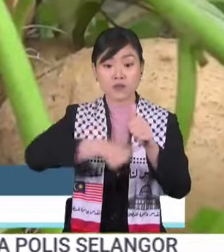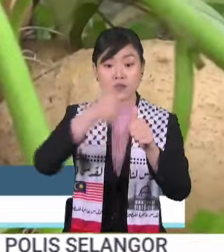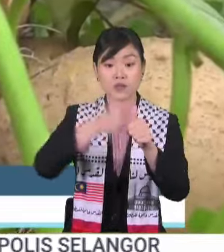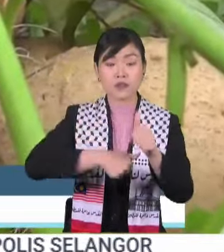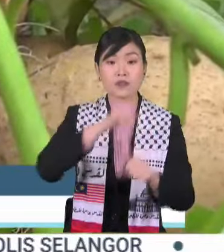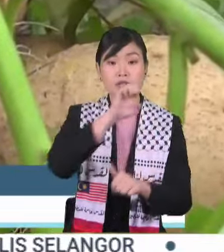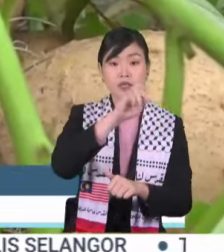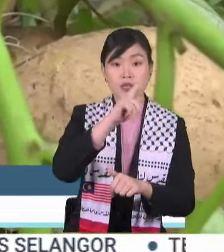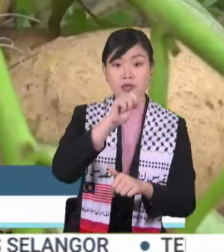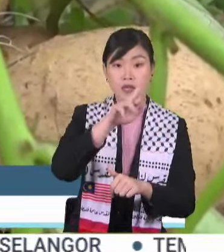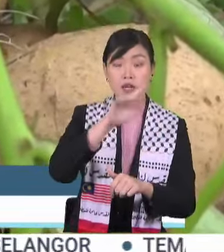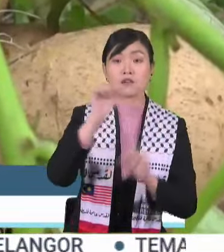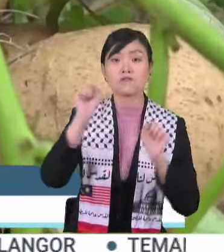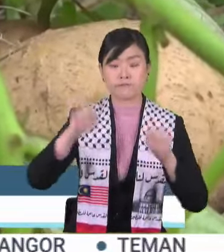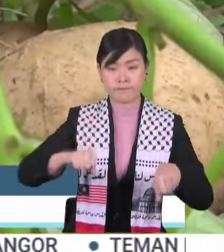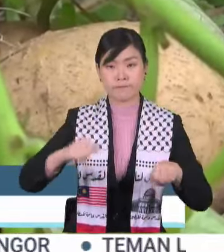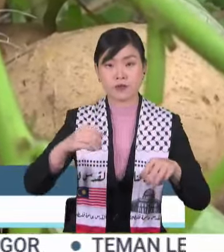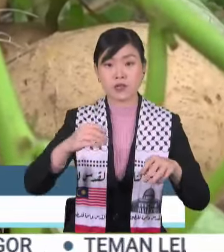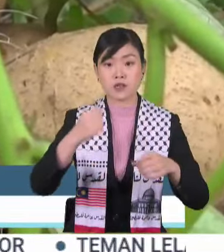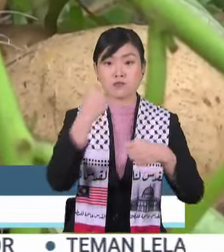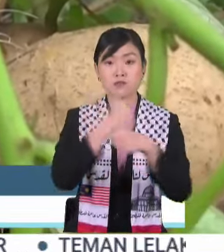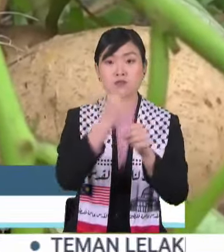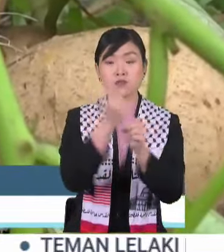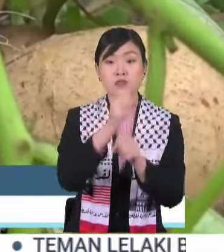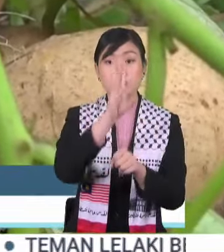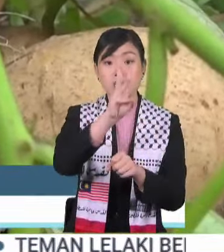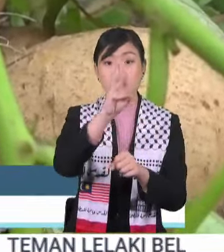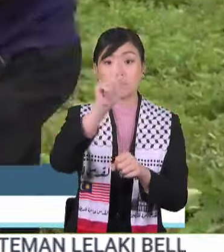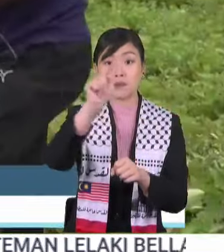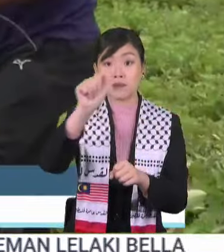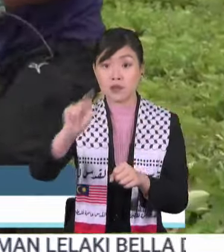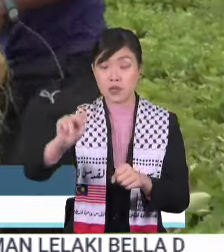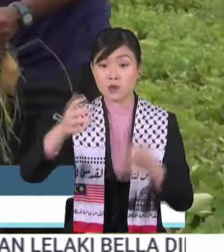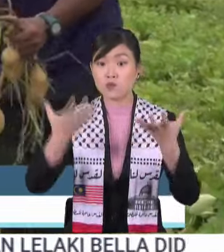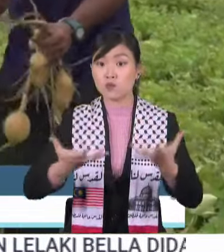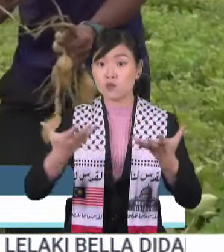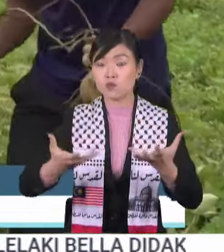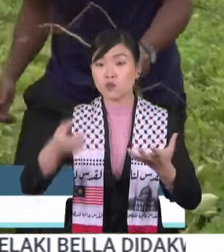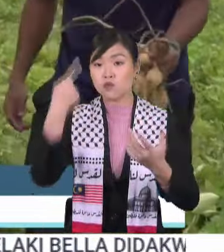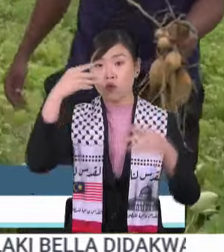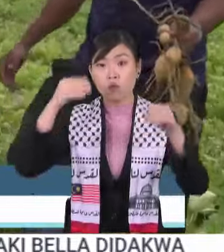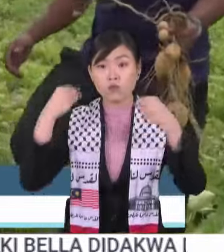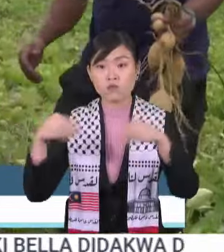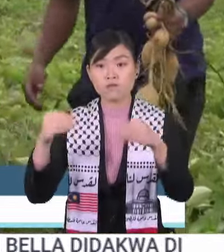B 6 tankledek yang diedarkan untuk pasaran